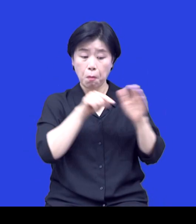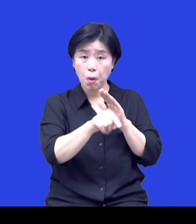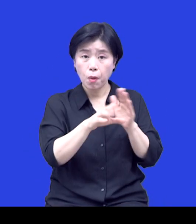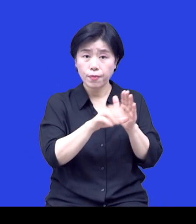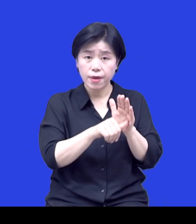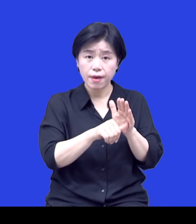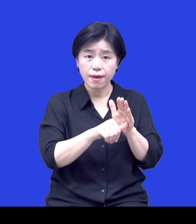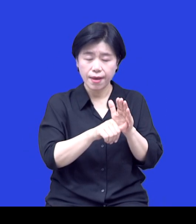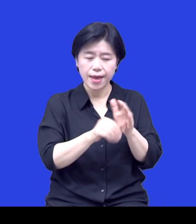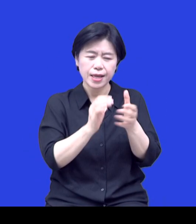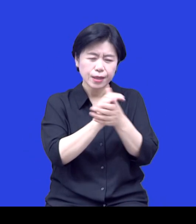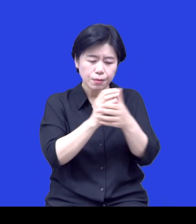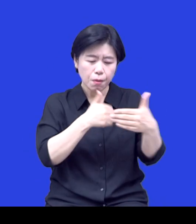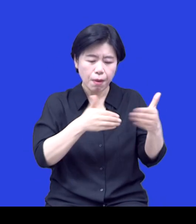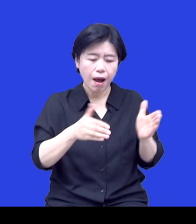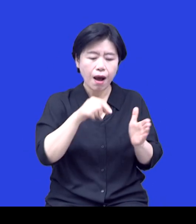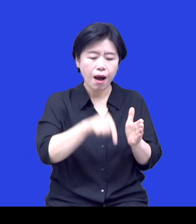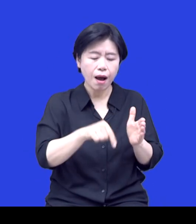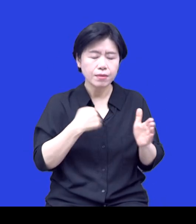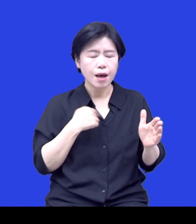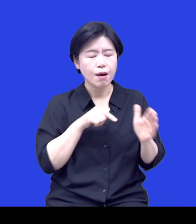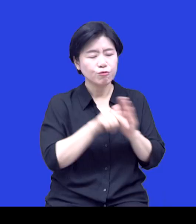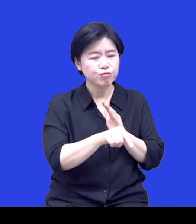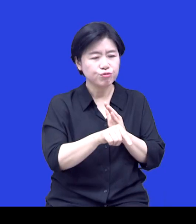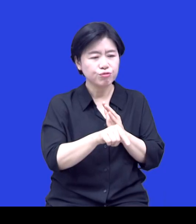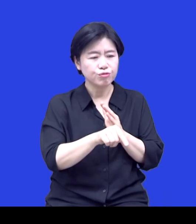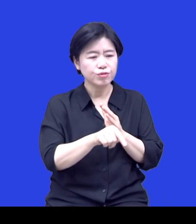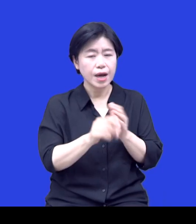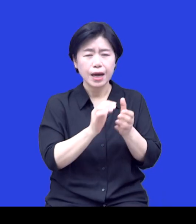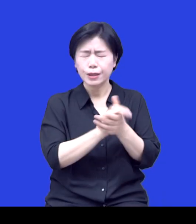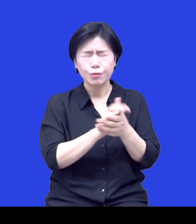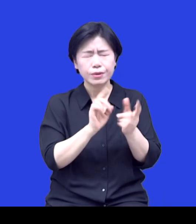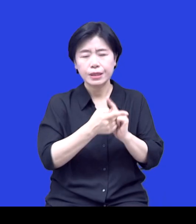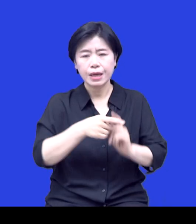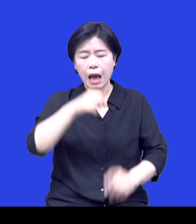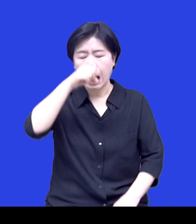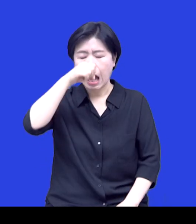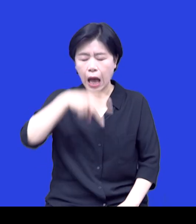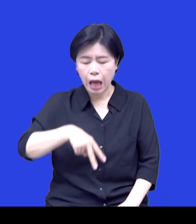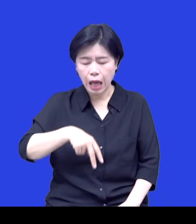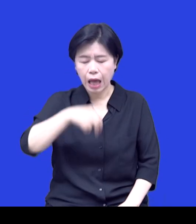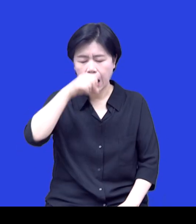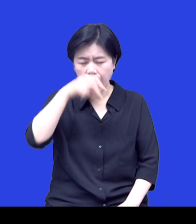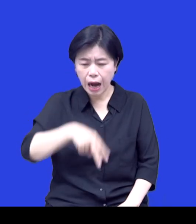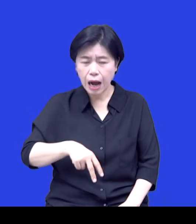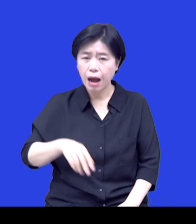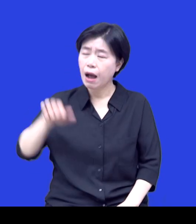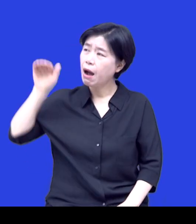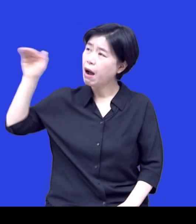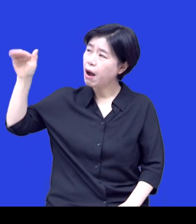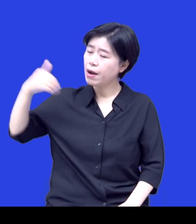거기서 기도는 안 하고 한숨만 쉰 거. 아 마치 이게 뭡니까? 네.